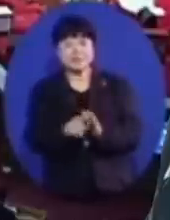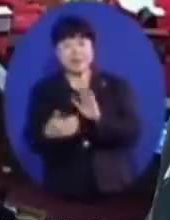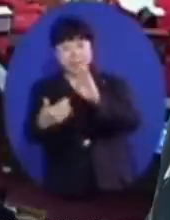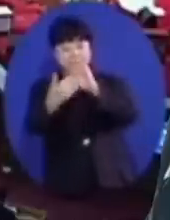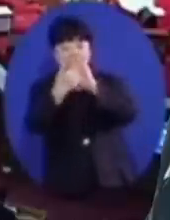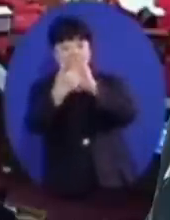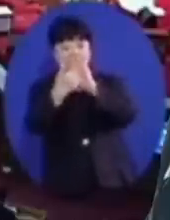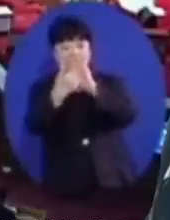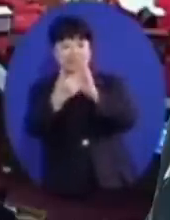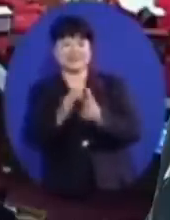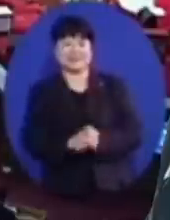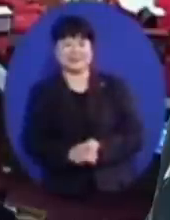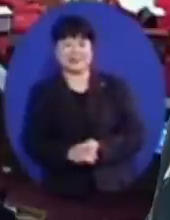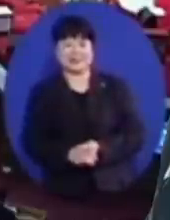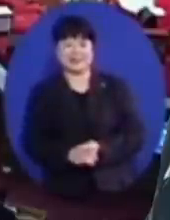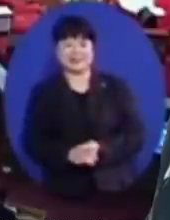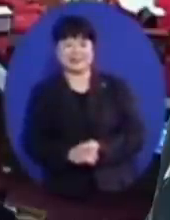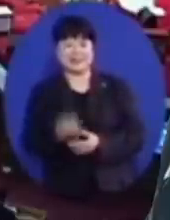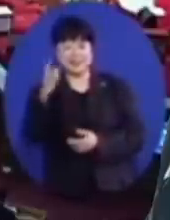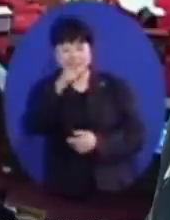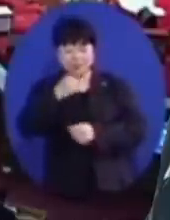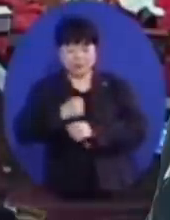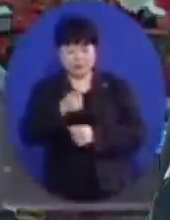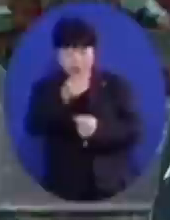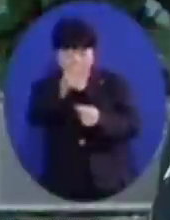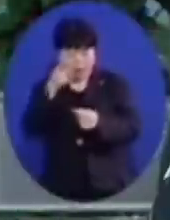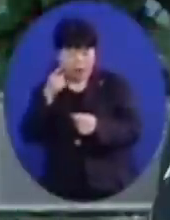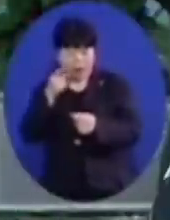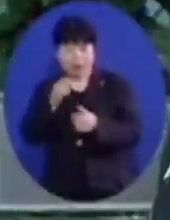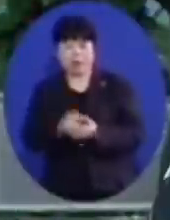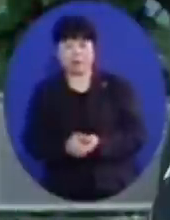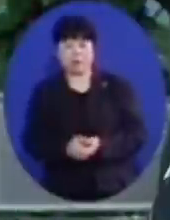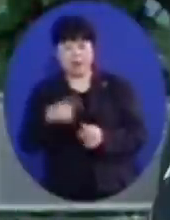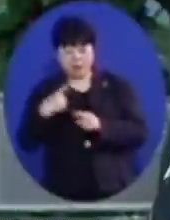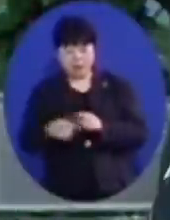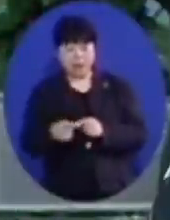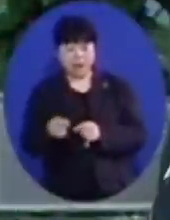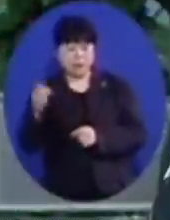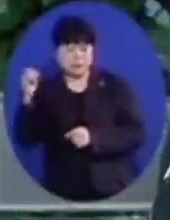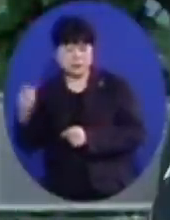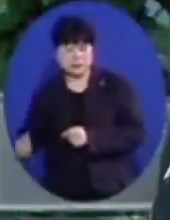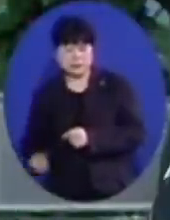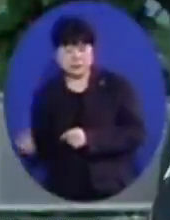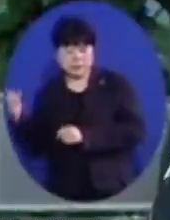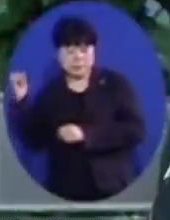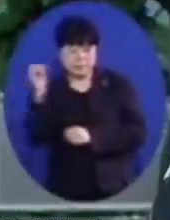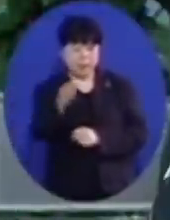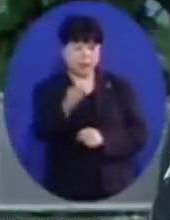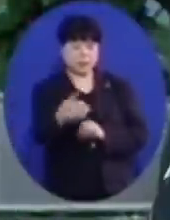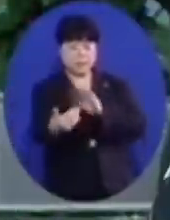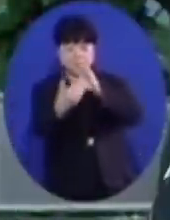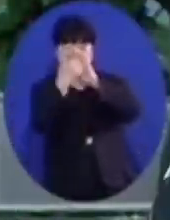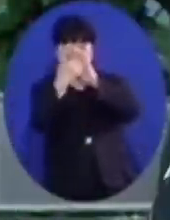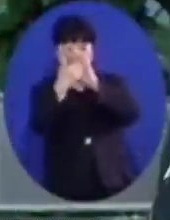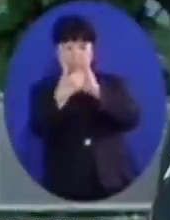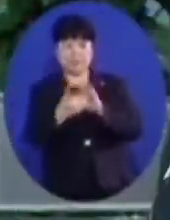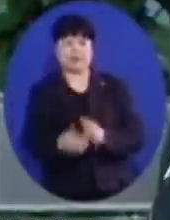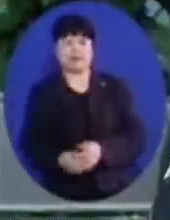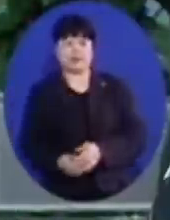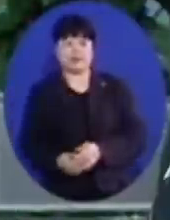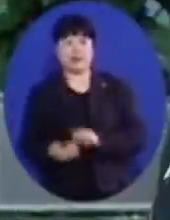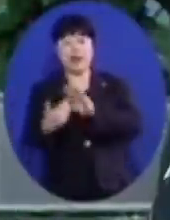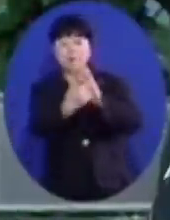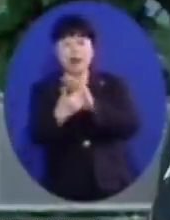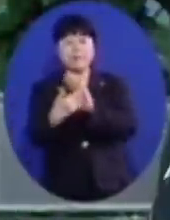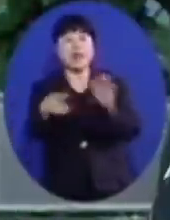가져야겠어 적군이 화를 쏘고 칼을 던지고 창을 던질 때 막는 방패 그것이